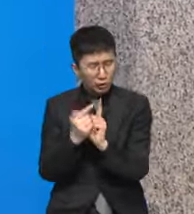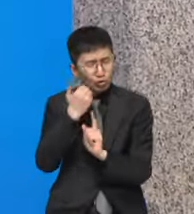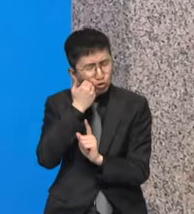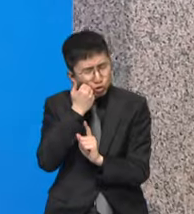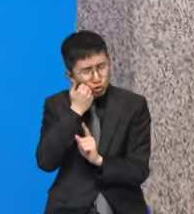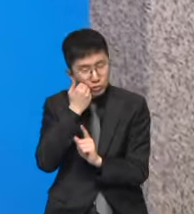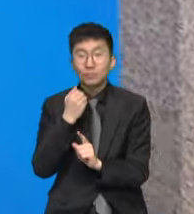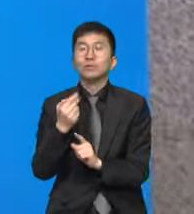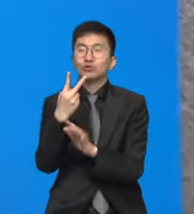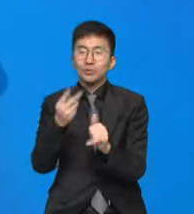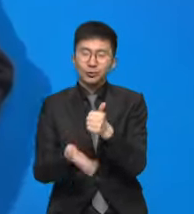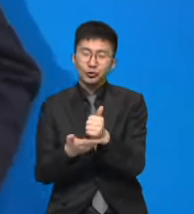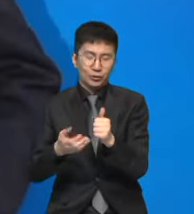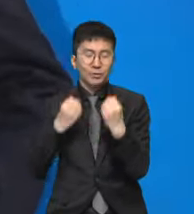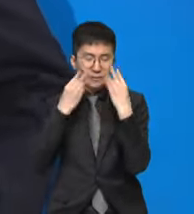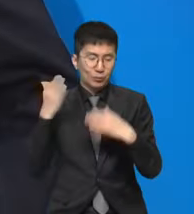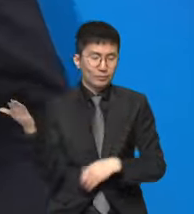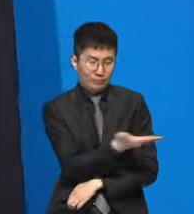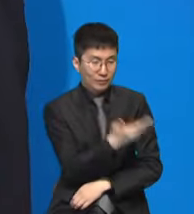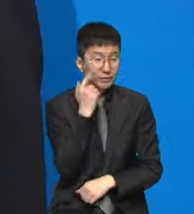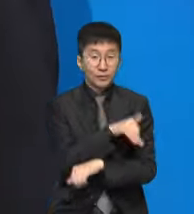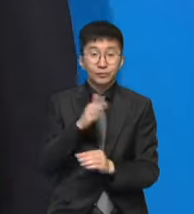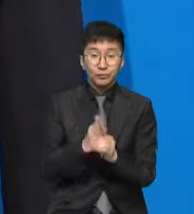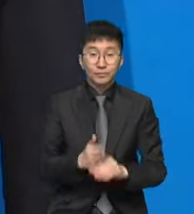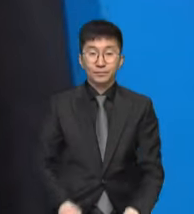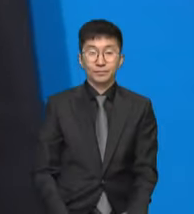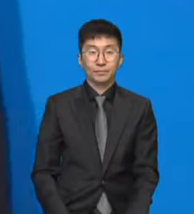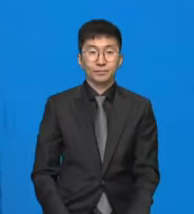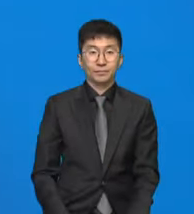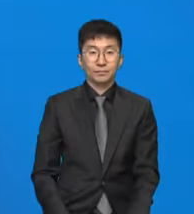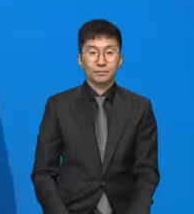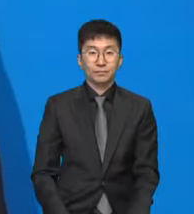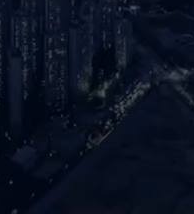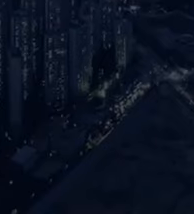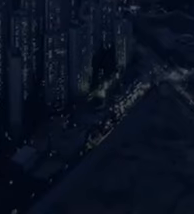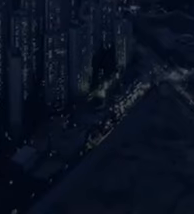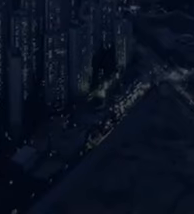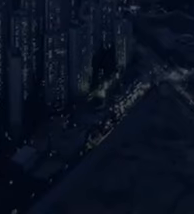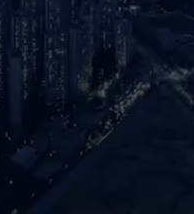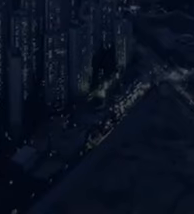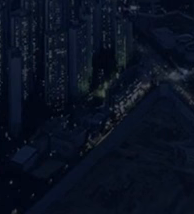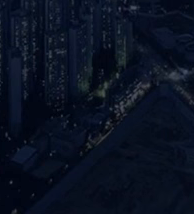더불어민주연합에 전달할 예정입니다. SBS 박찬근입니다.